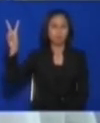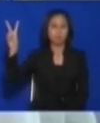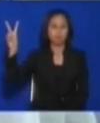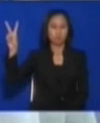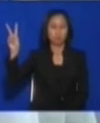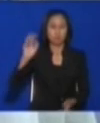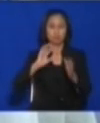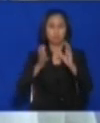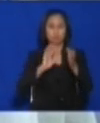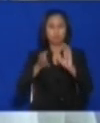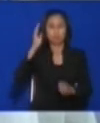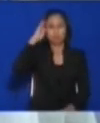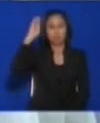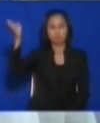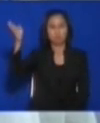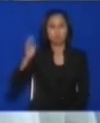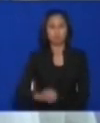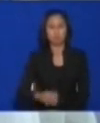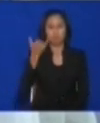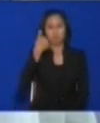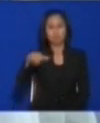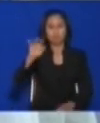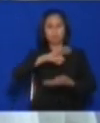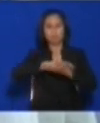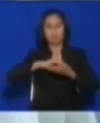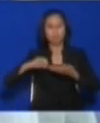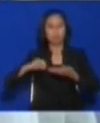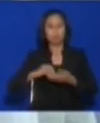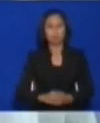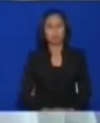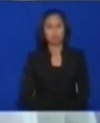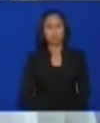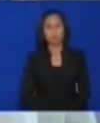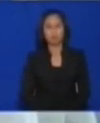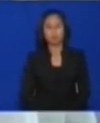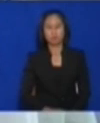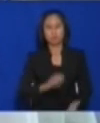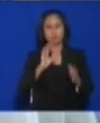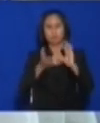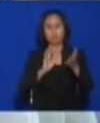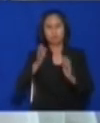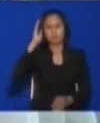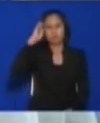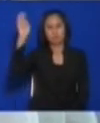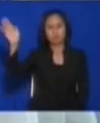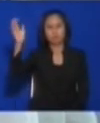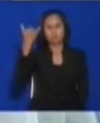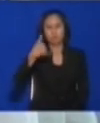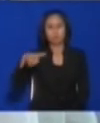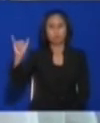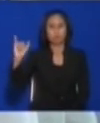pemerintahan bigot beklin Pik kompetitif dan membangun pemerintah kota Tegal yang memiliki